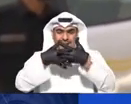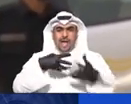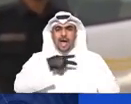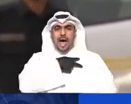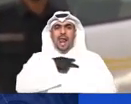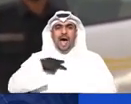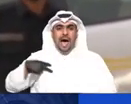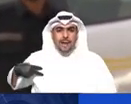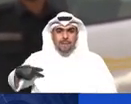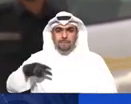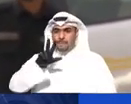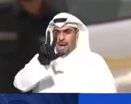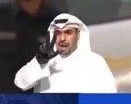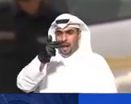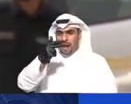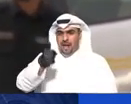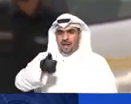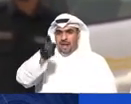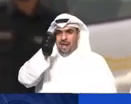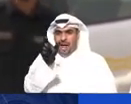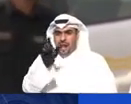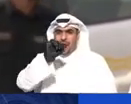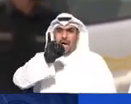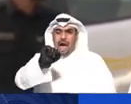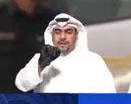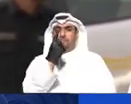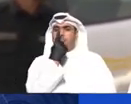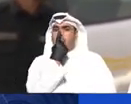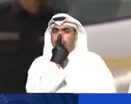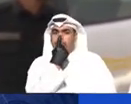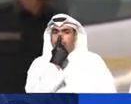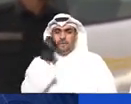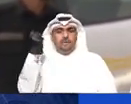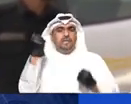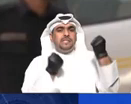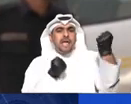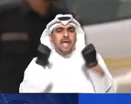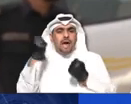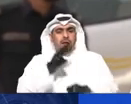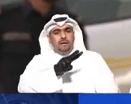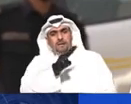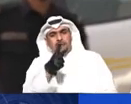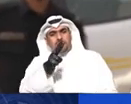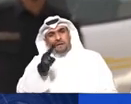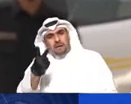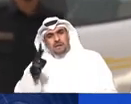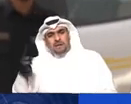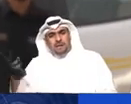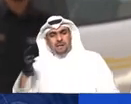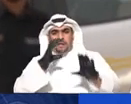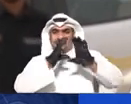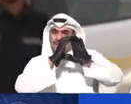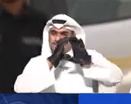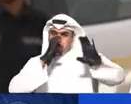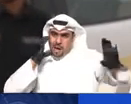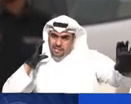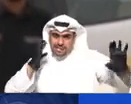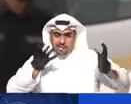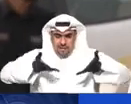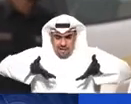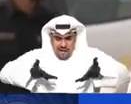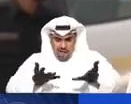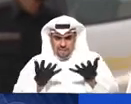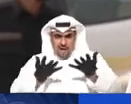سخرت آلياتها وسطولها لخدمة الكويت ومشاركتنا في عملياتنا